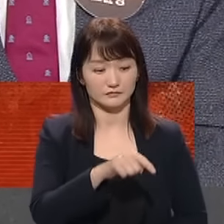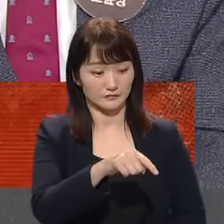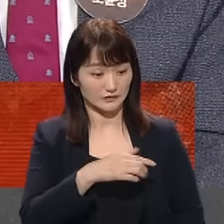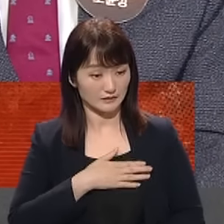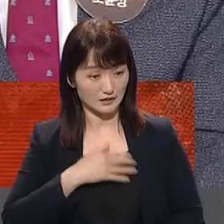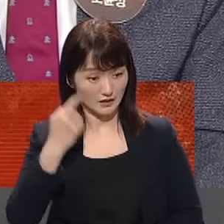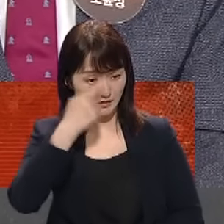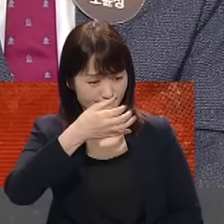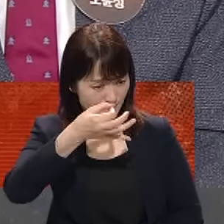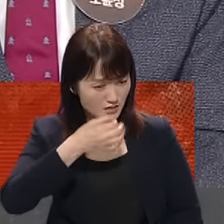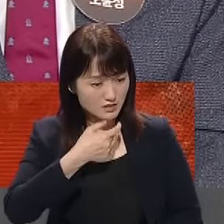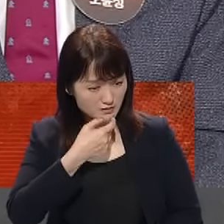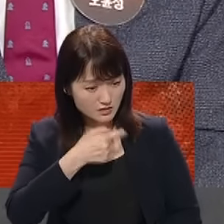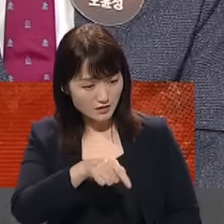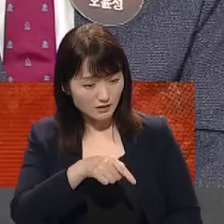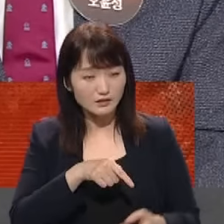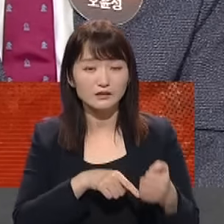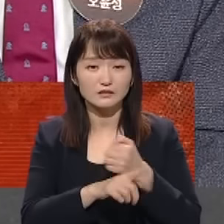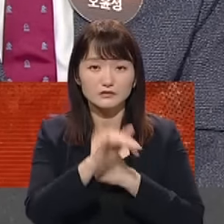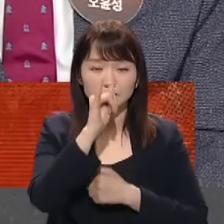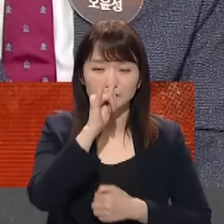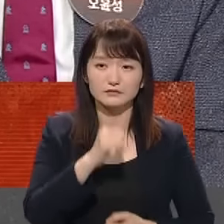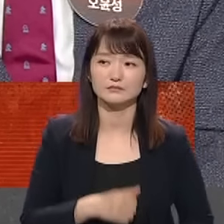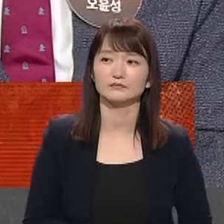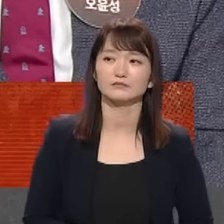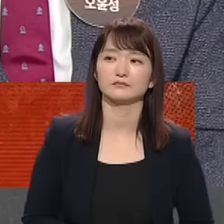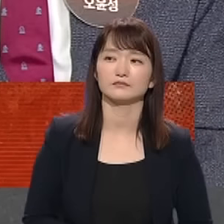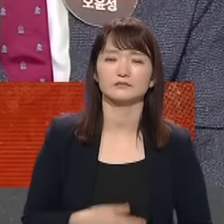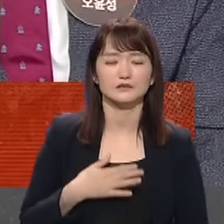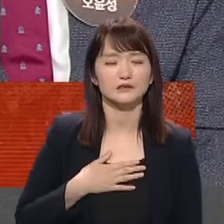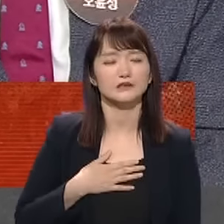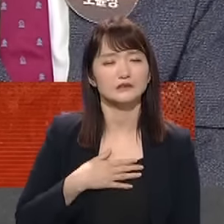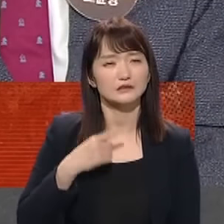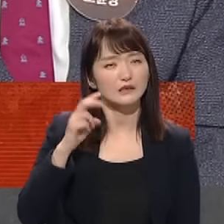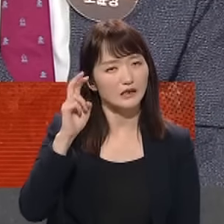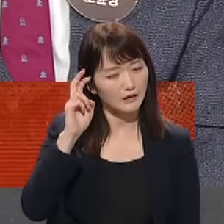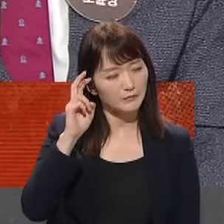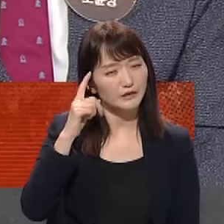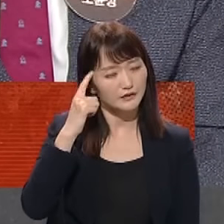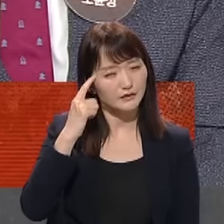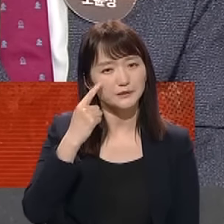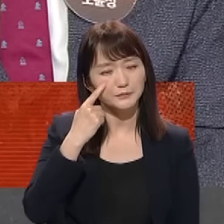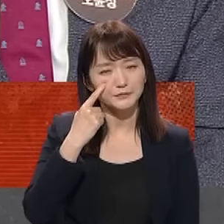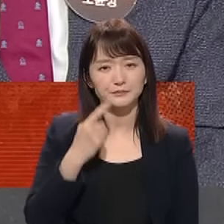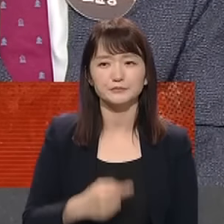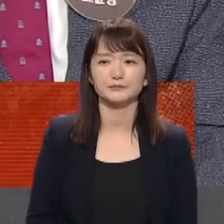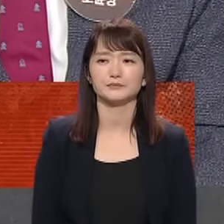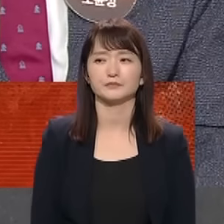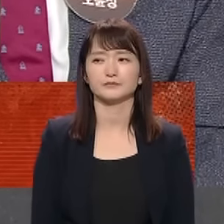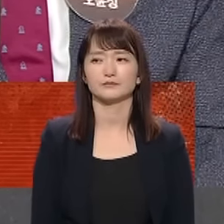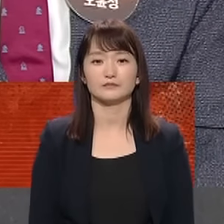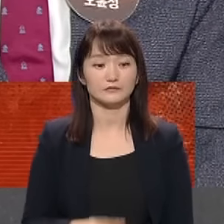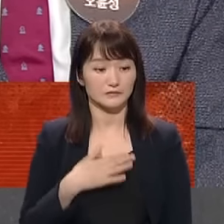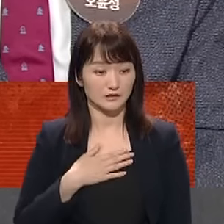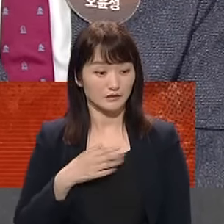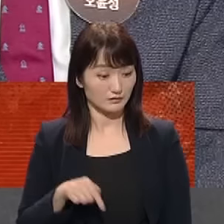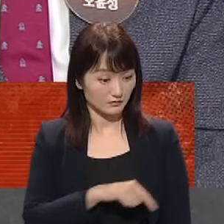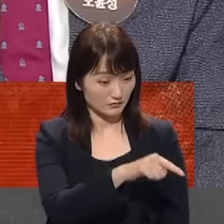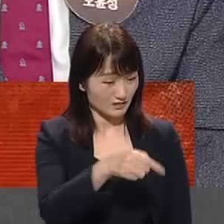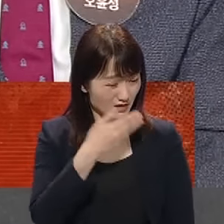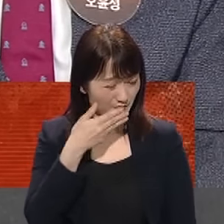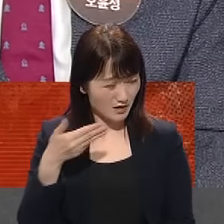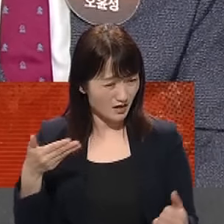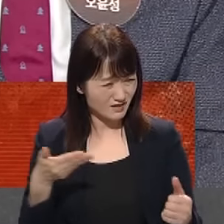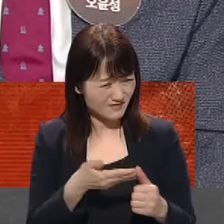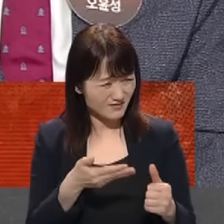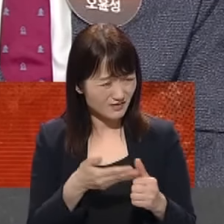보기 싫지라고 하는 이런 의미도 있을 수도 있고 제가 지금 추정을 해보는 겁니다. 그리고 이제 마지막으로는 나 너희들 먹여 살리느라고